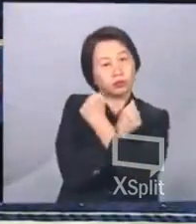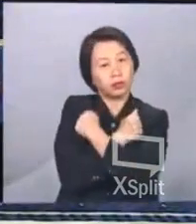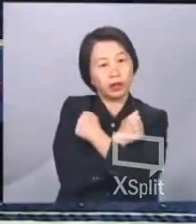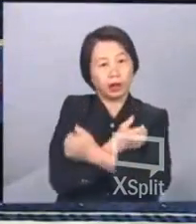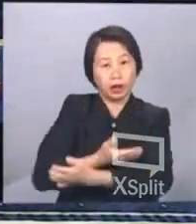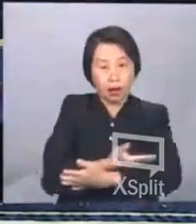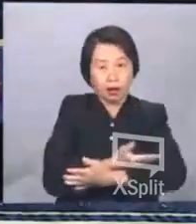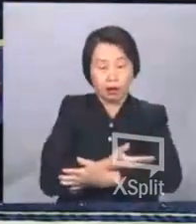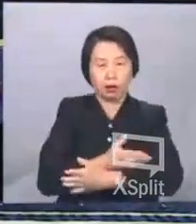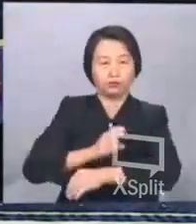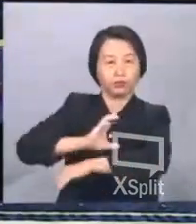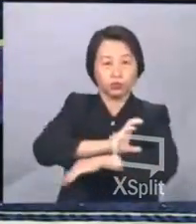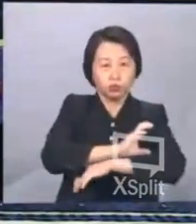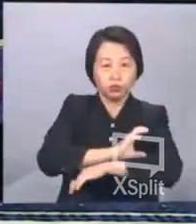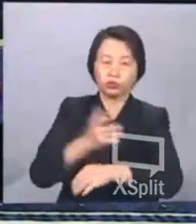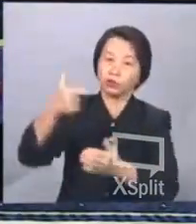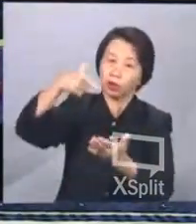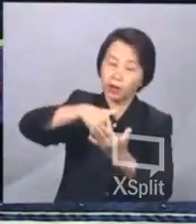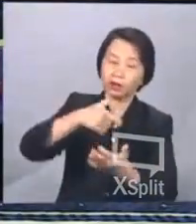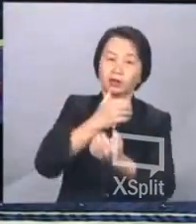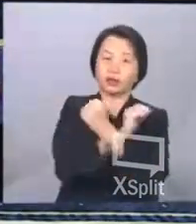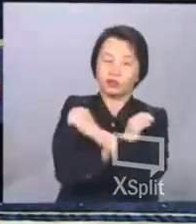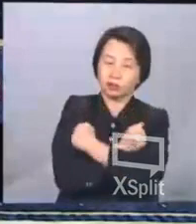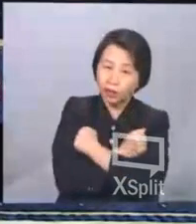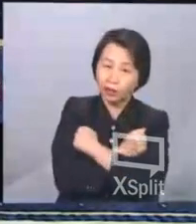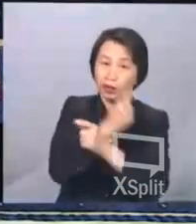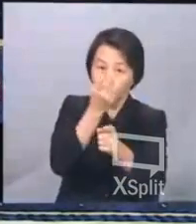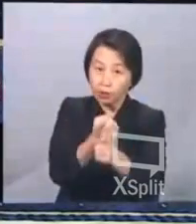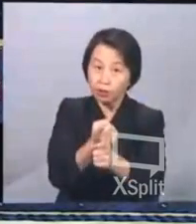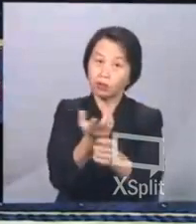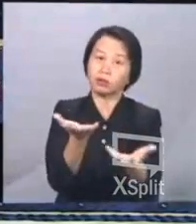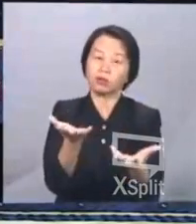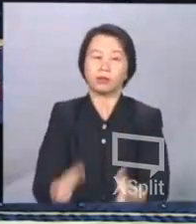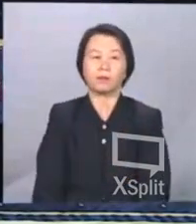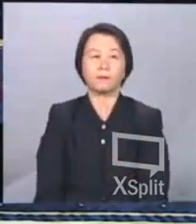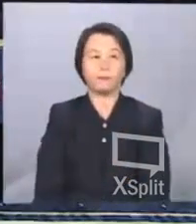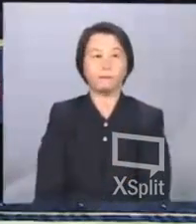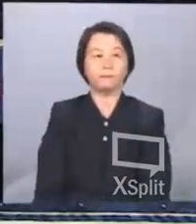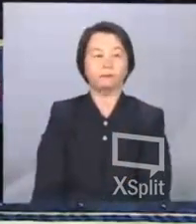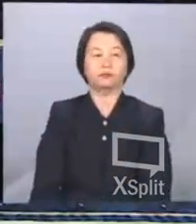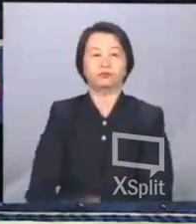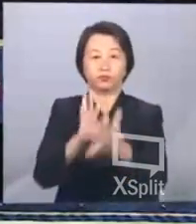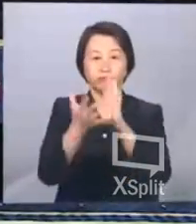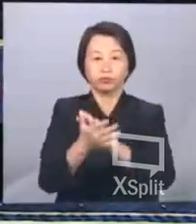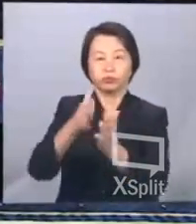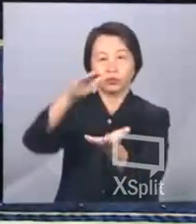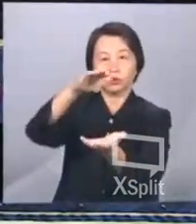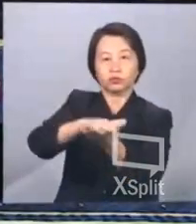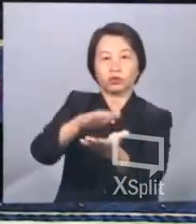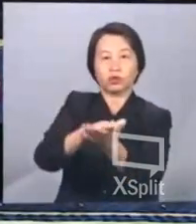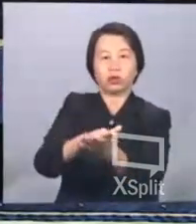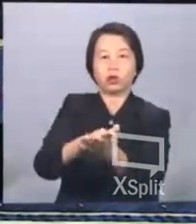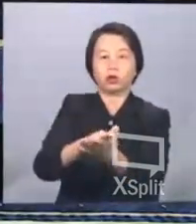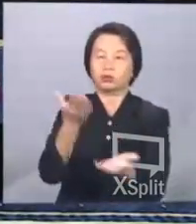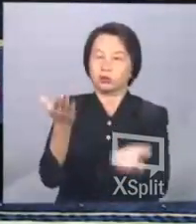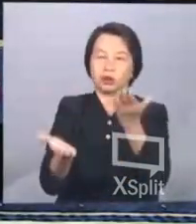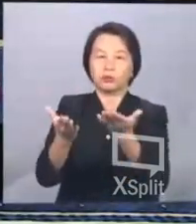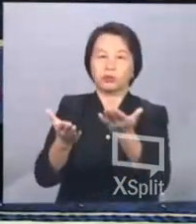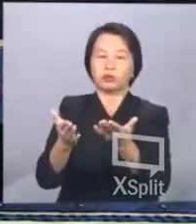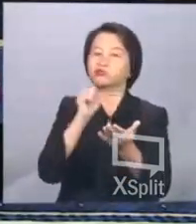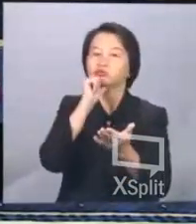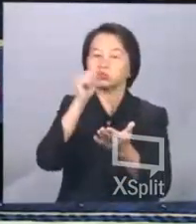anak-cucu lagilah lebih sayangnya Hai jadi sekolah mungkin tidak akan dibuka